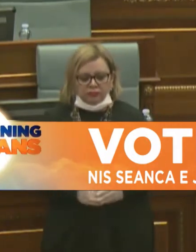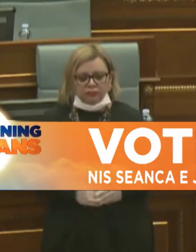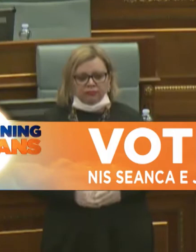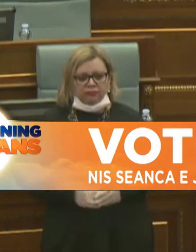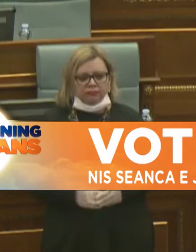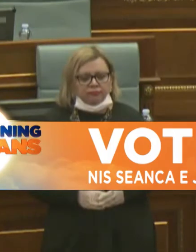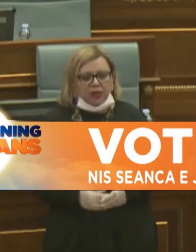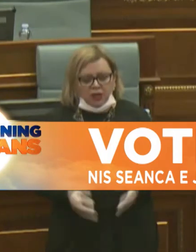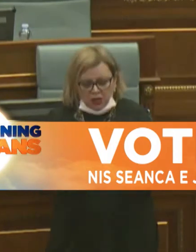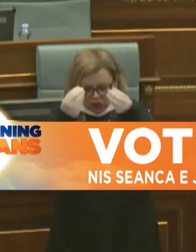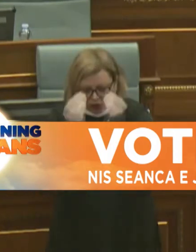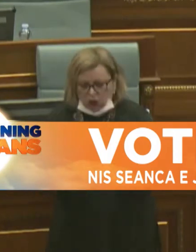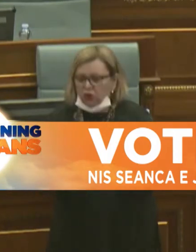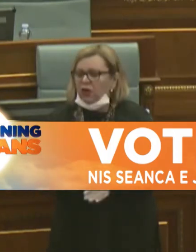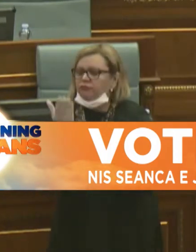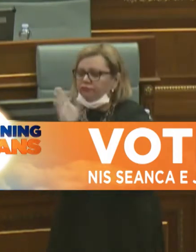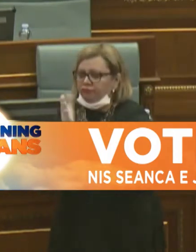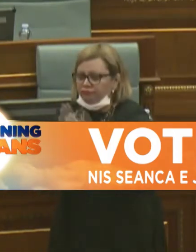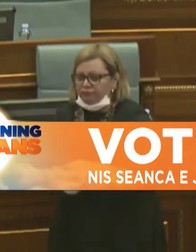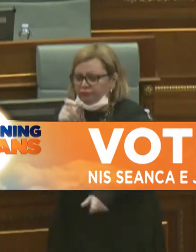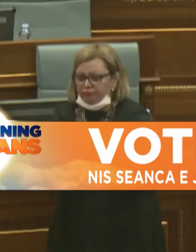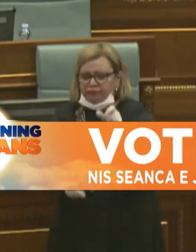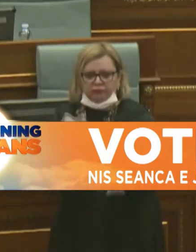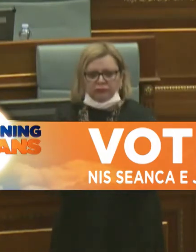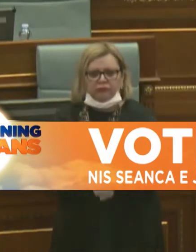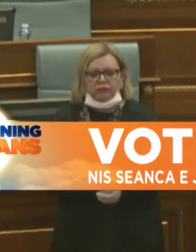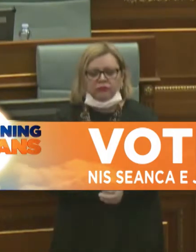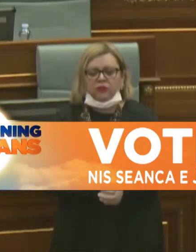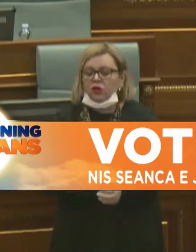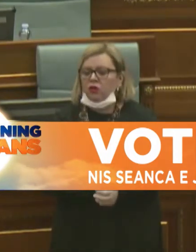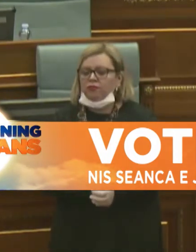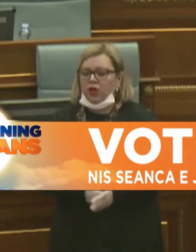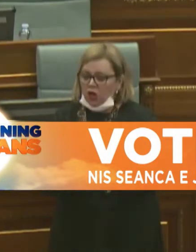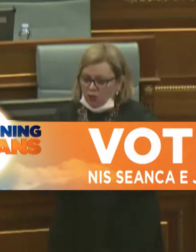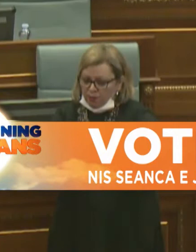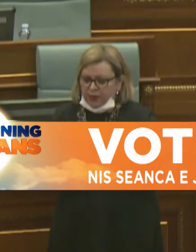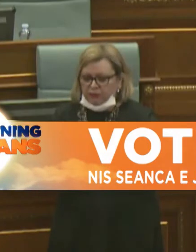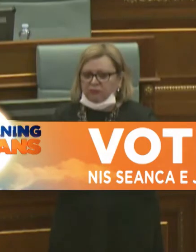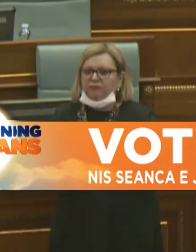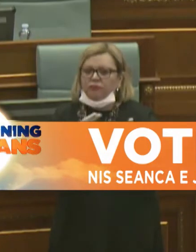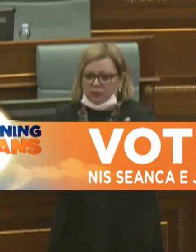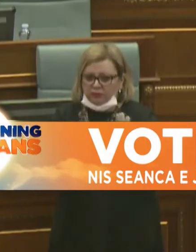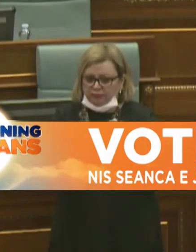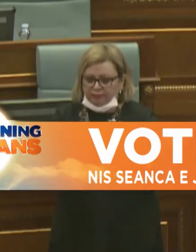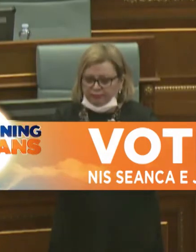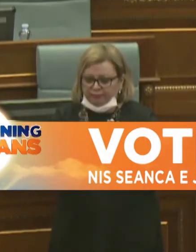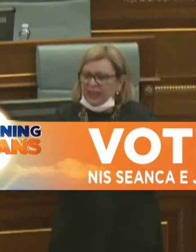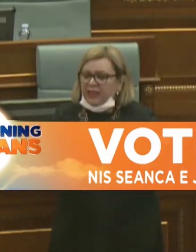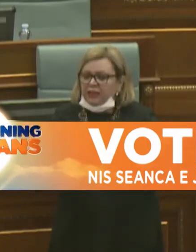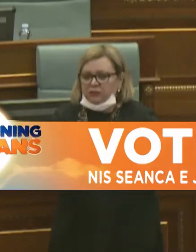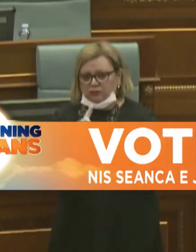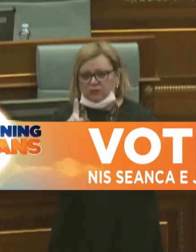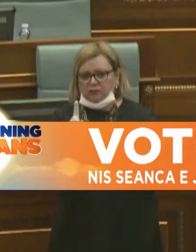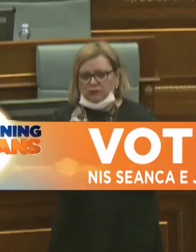Të nderuar deputet, të nderuar qytetar, kur kemi pranuar këtë sfidë jo të lehtë, por të pa